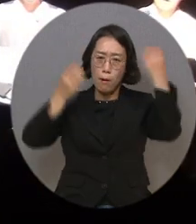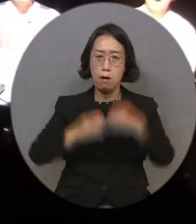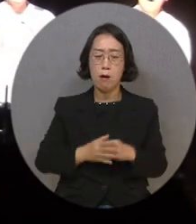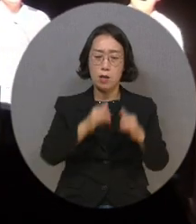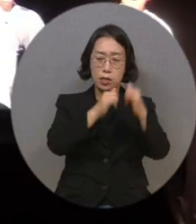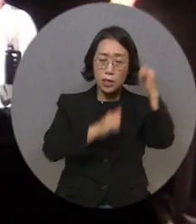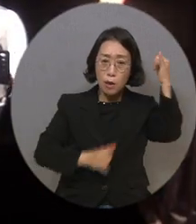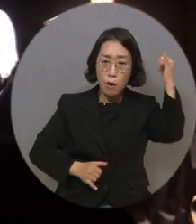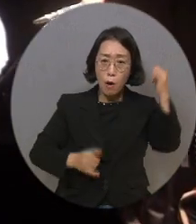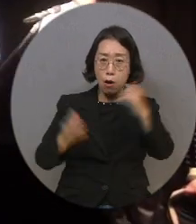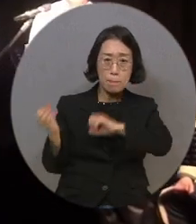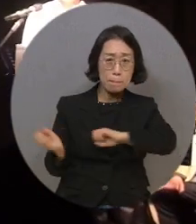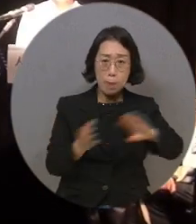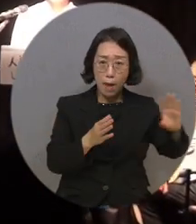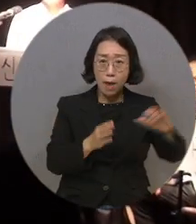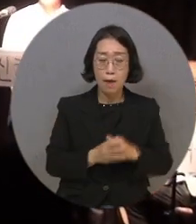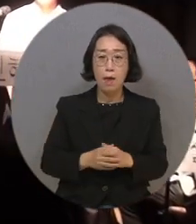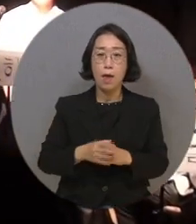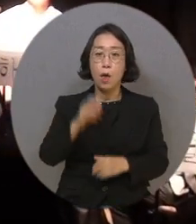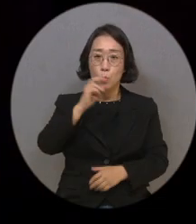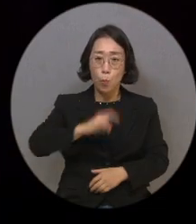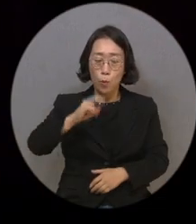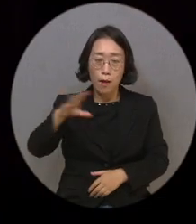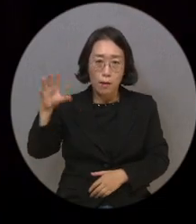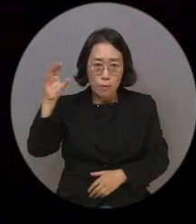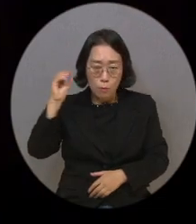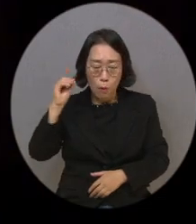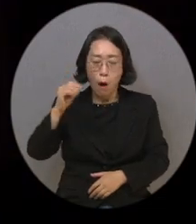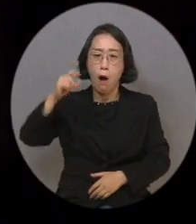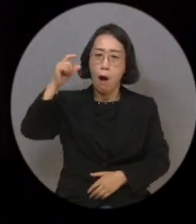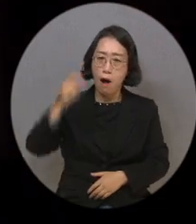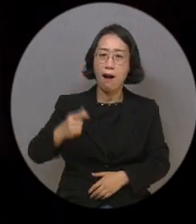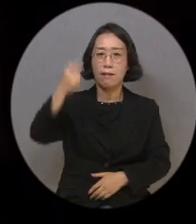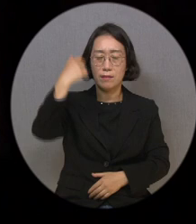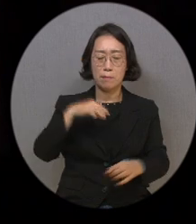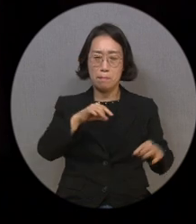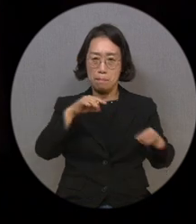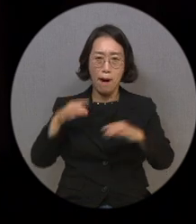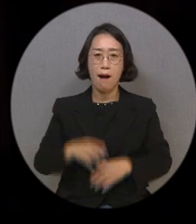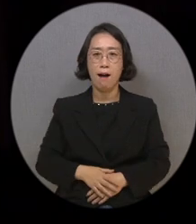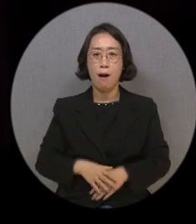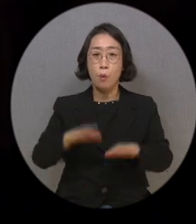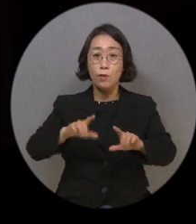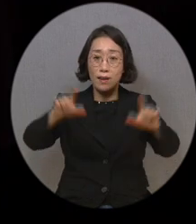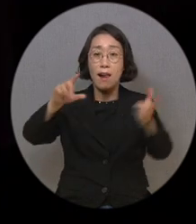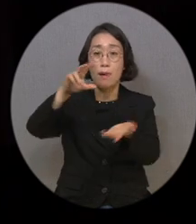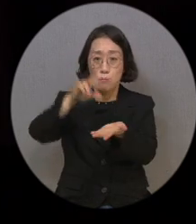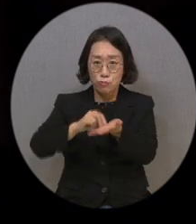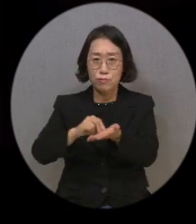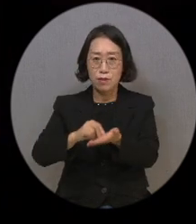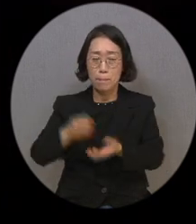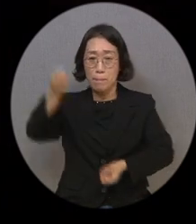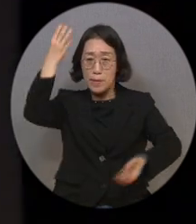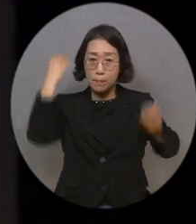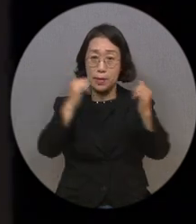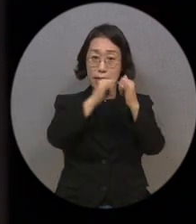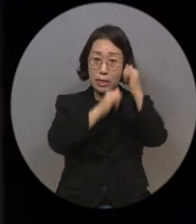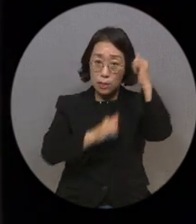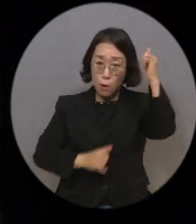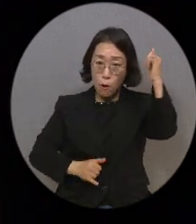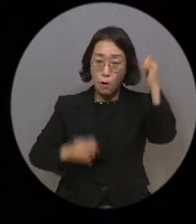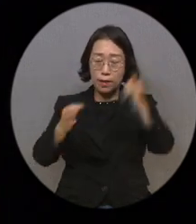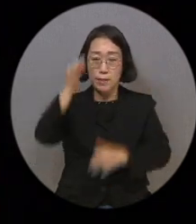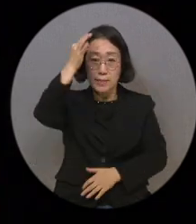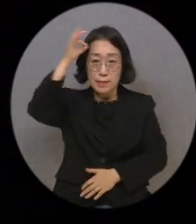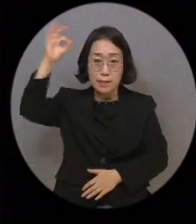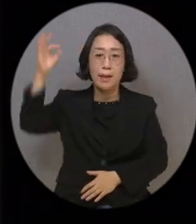역사가 배우들의 노래로 강하게 다가왔습니다. 관객들은 현대사회의 문제, 잊고 있던 역사를 꺼내볼 수